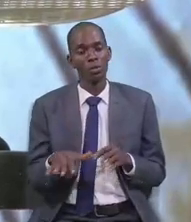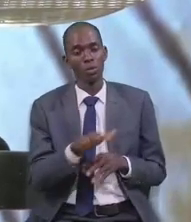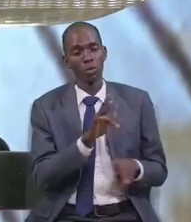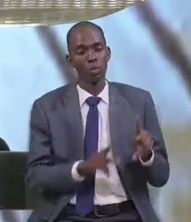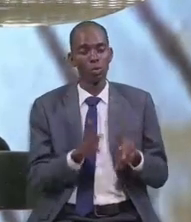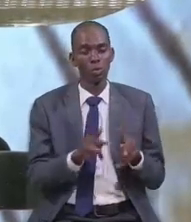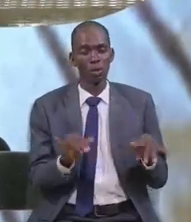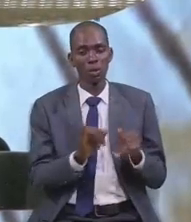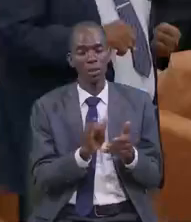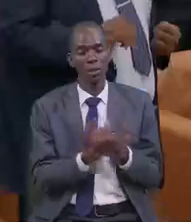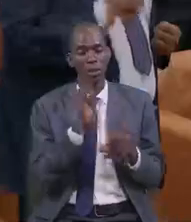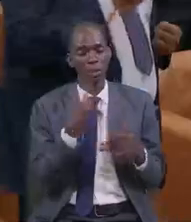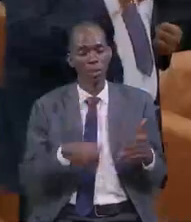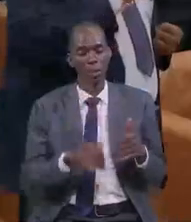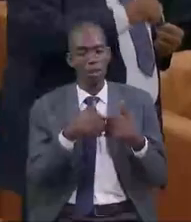serez-vous?